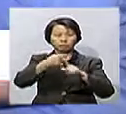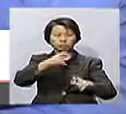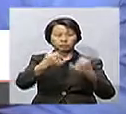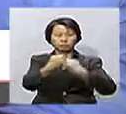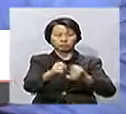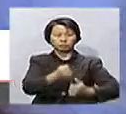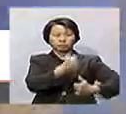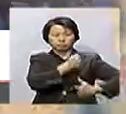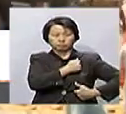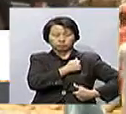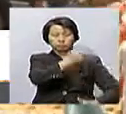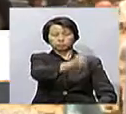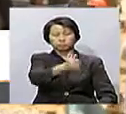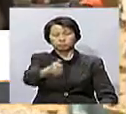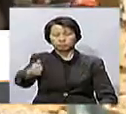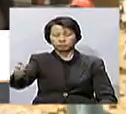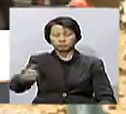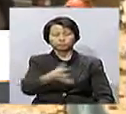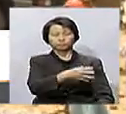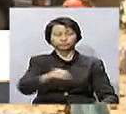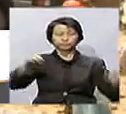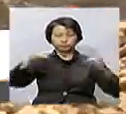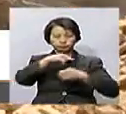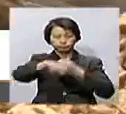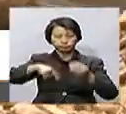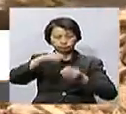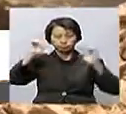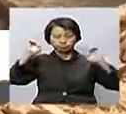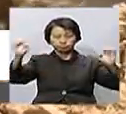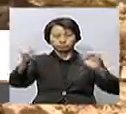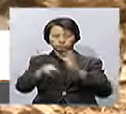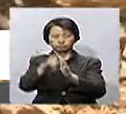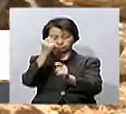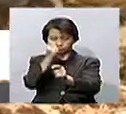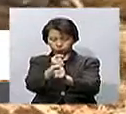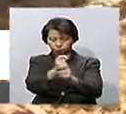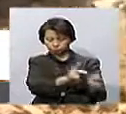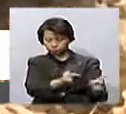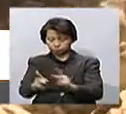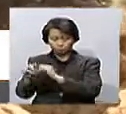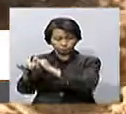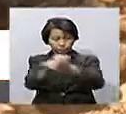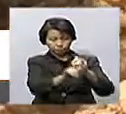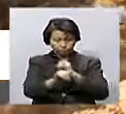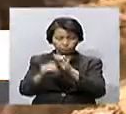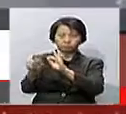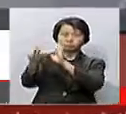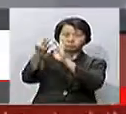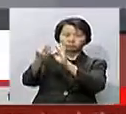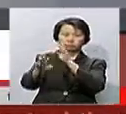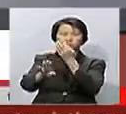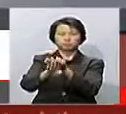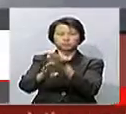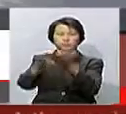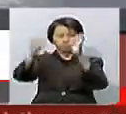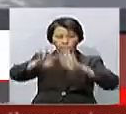Pertahanan masing-masing. Senario eksersais kali ini berdasarkan ketetapan pelan bersama menghadapi bencana ASEAN